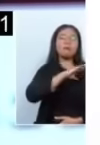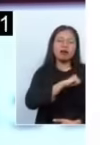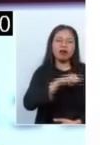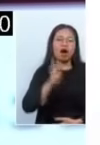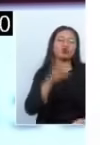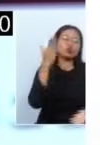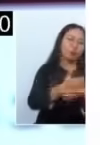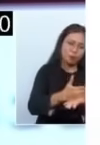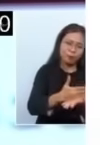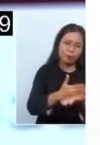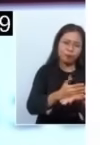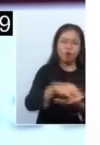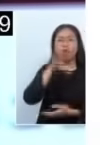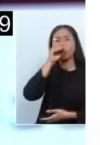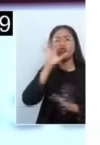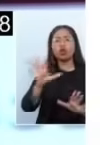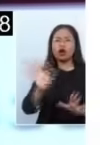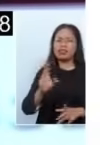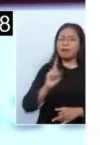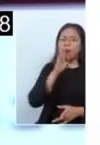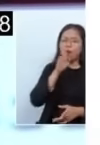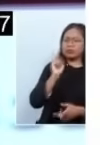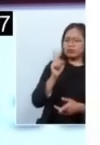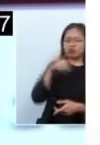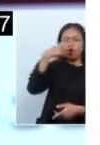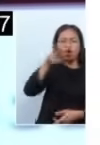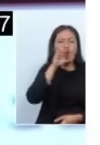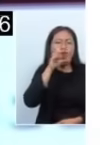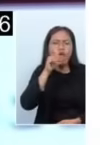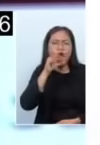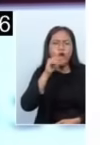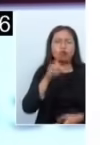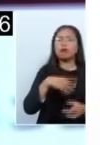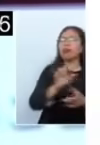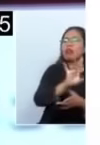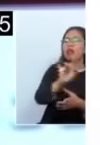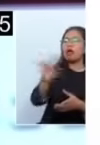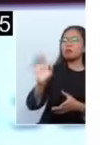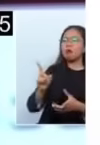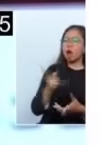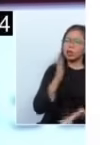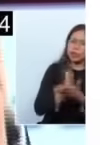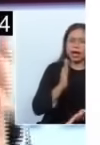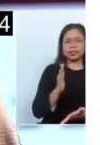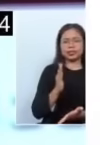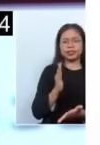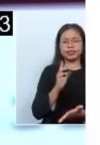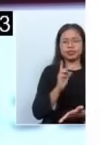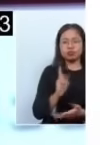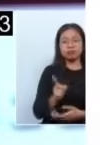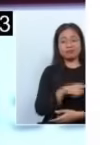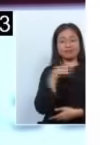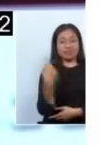di dalam HUT PDIP kemarin. Jadi sekali lagi semangatnya memang tidak untuk memuja